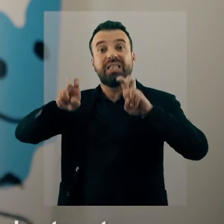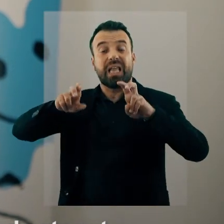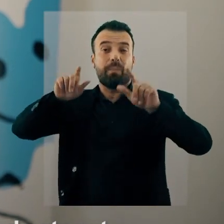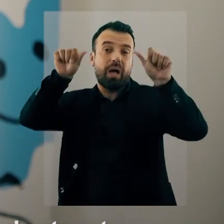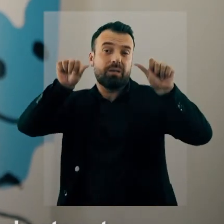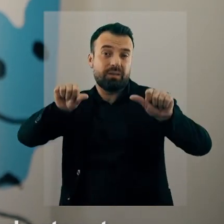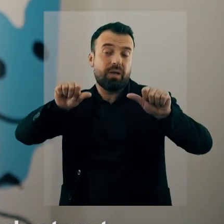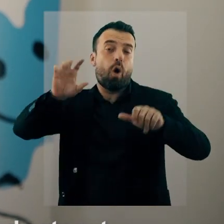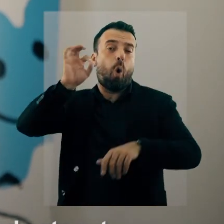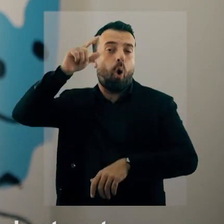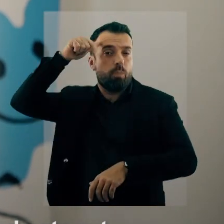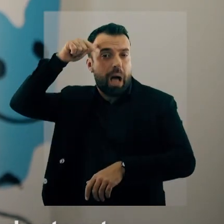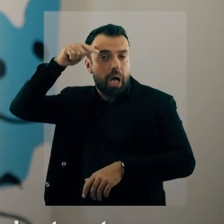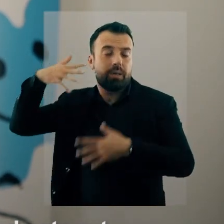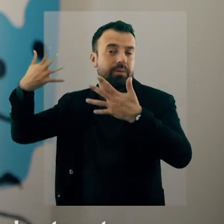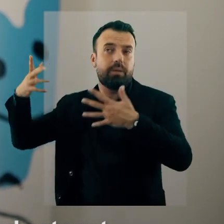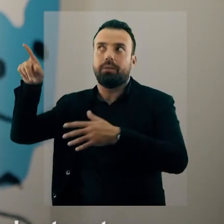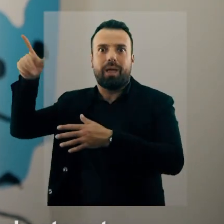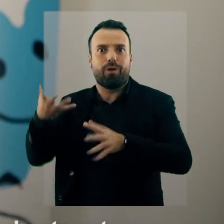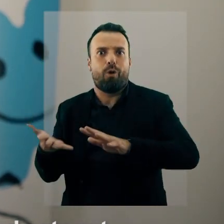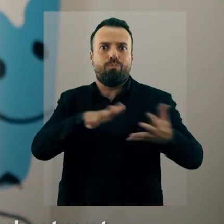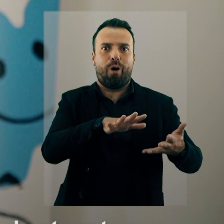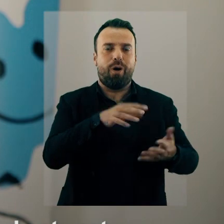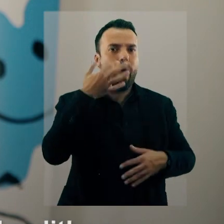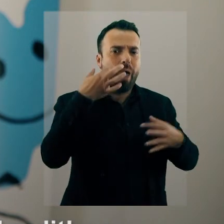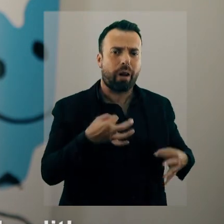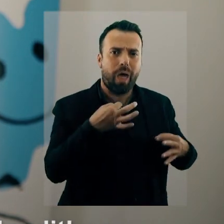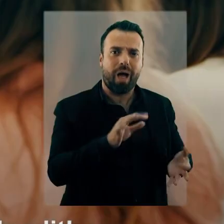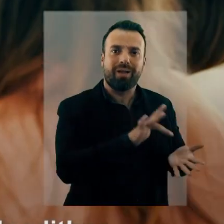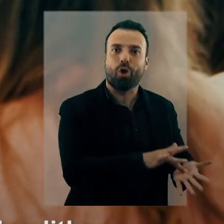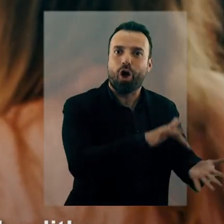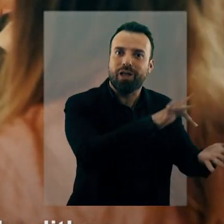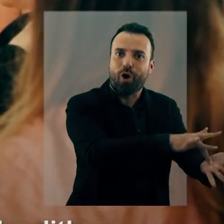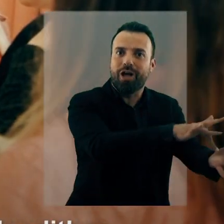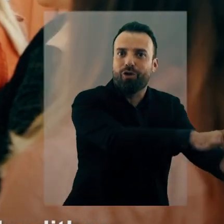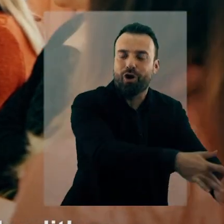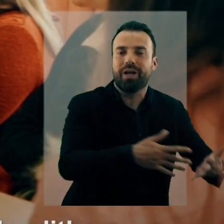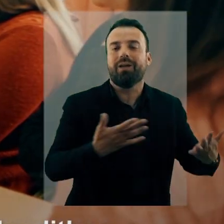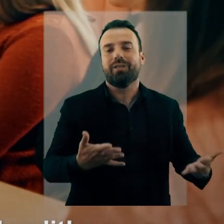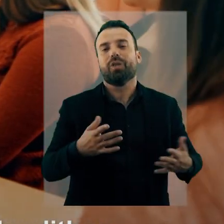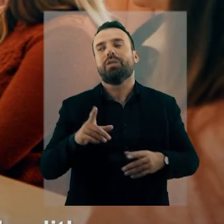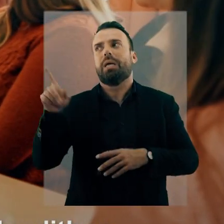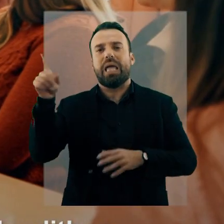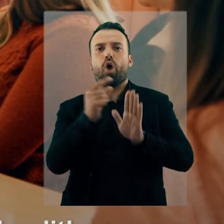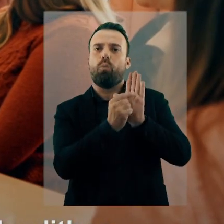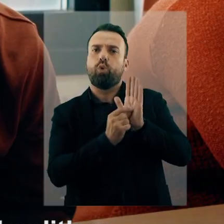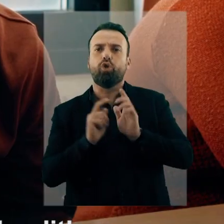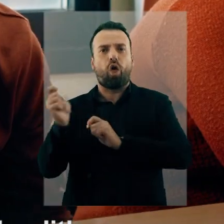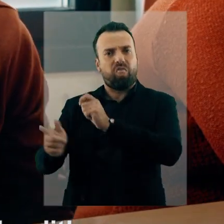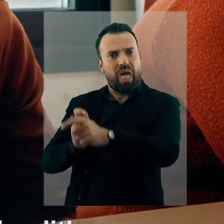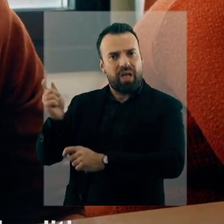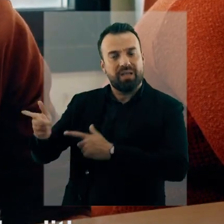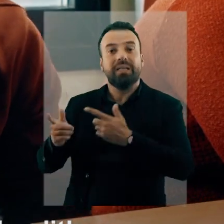estudis de grau o de postgrau i fins i tot de doctorat. Jo crec que això és el que fa d'aquesta associació